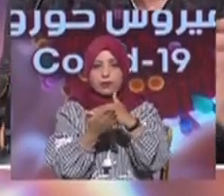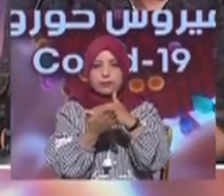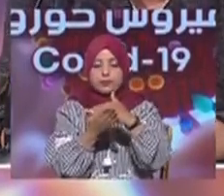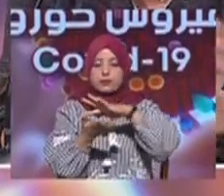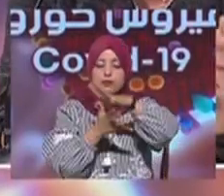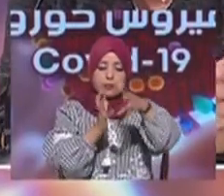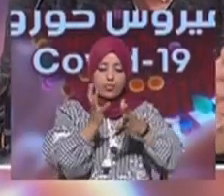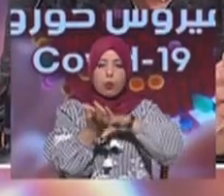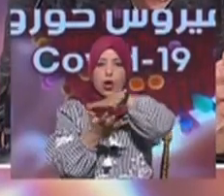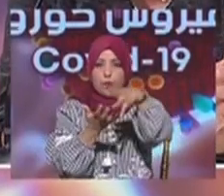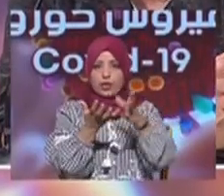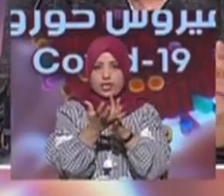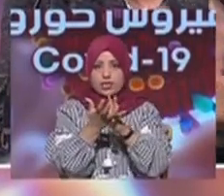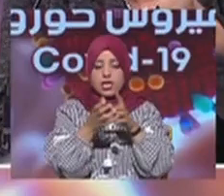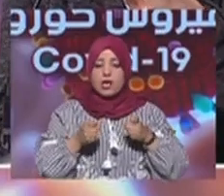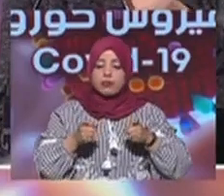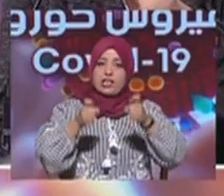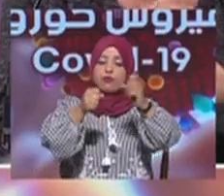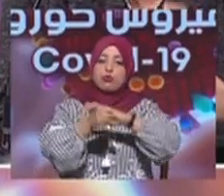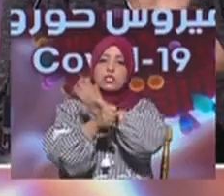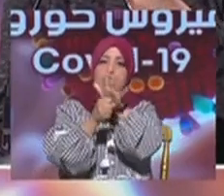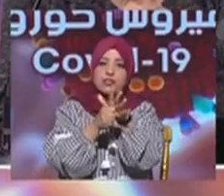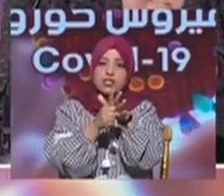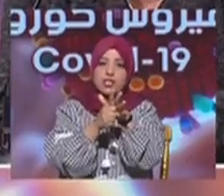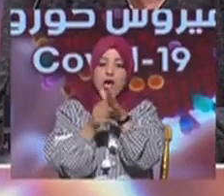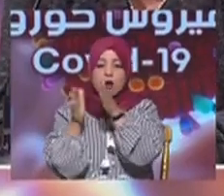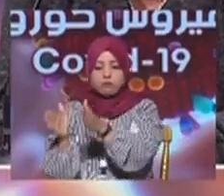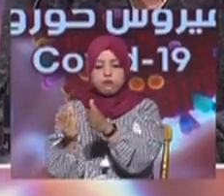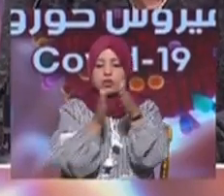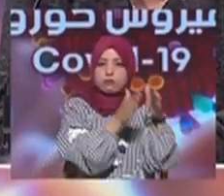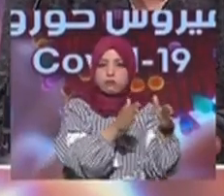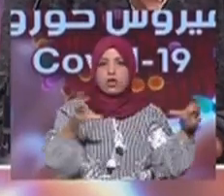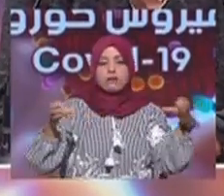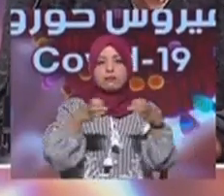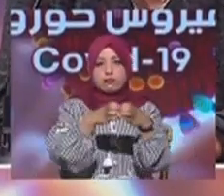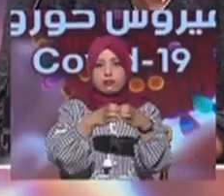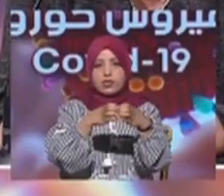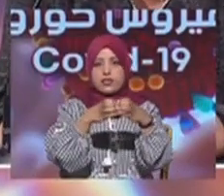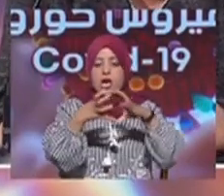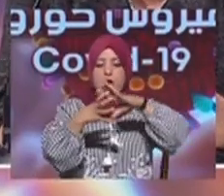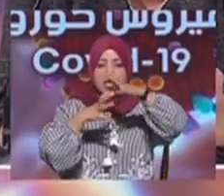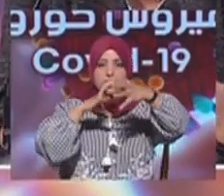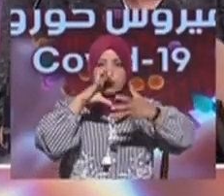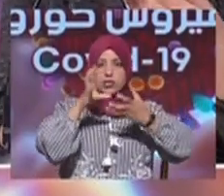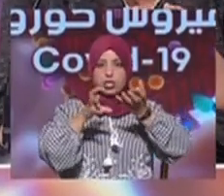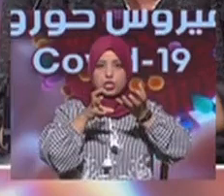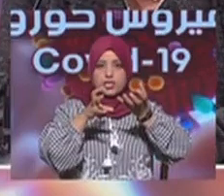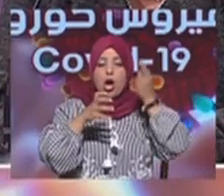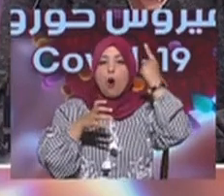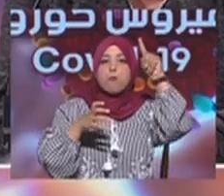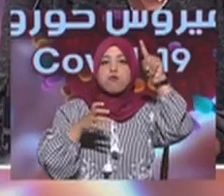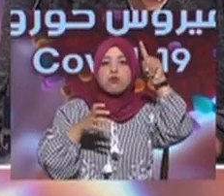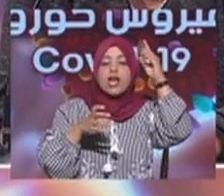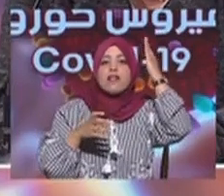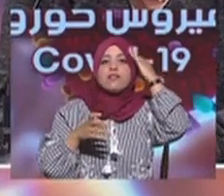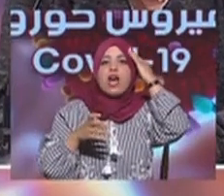هلا ار ان هذا خاطر كل جين الكود لحاجه معينه وفونكسيون معينه دونك التعريف به يمكننا نعرفوا الوظائف